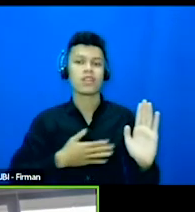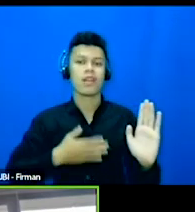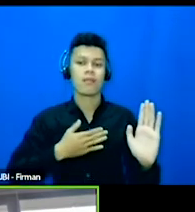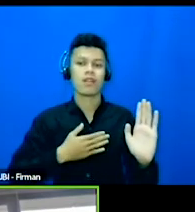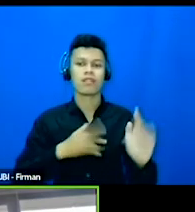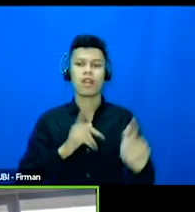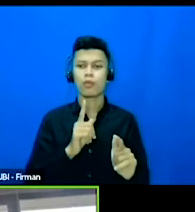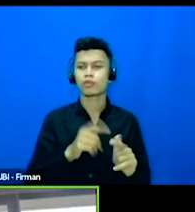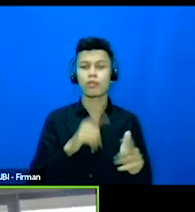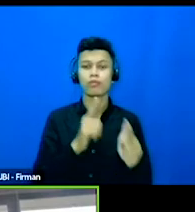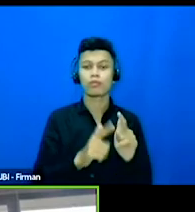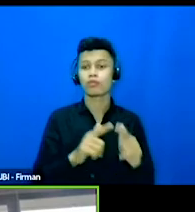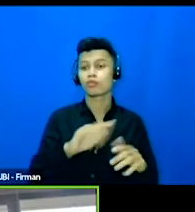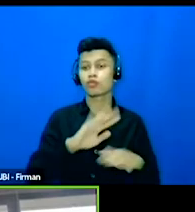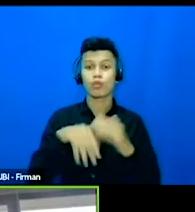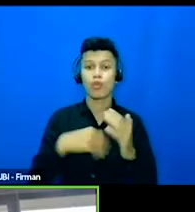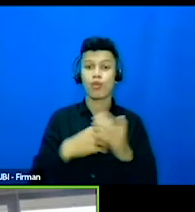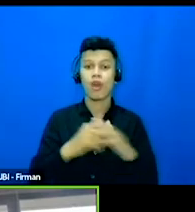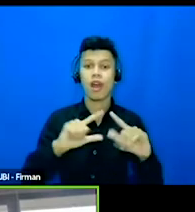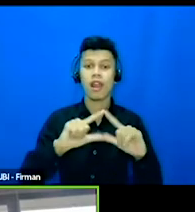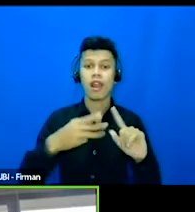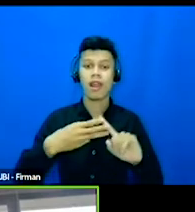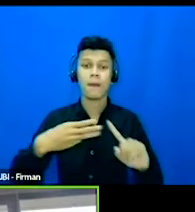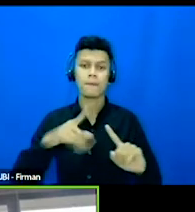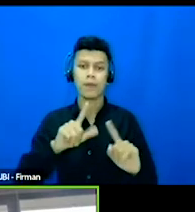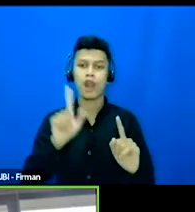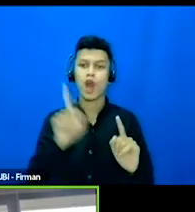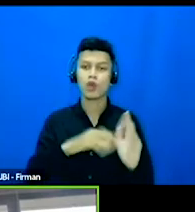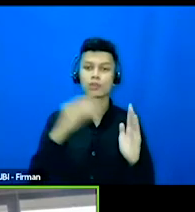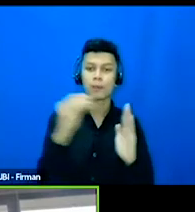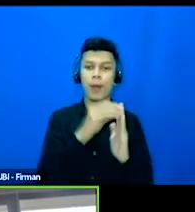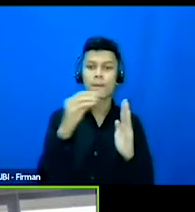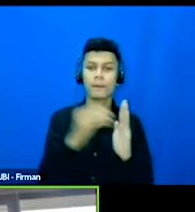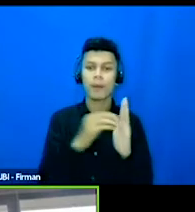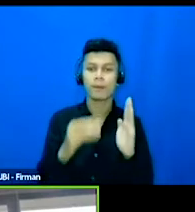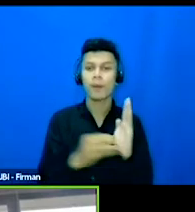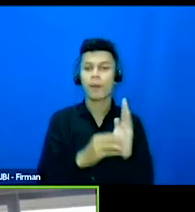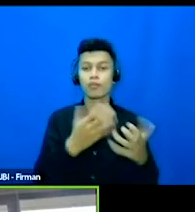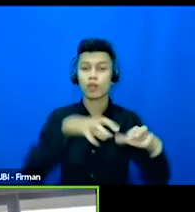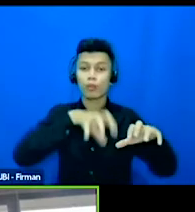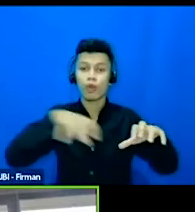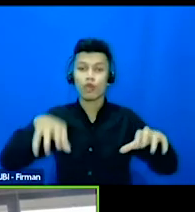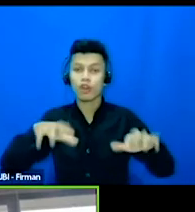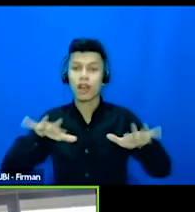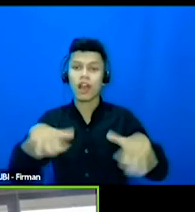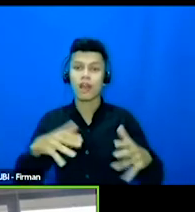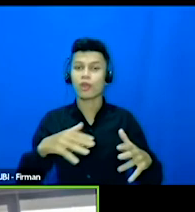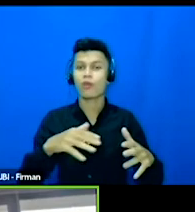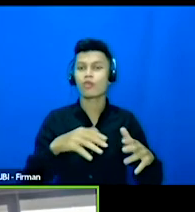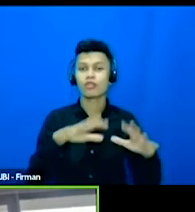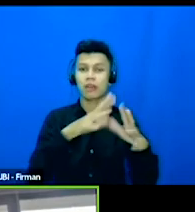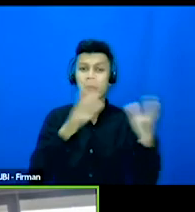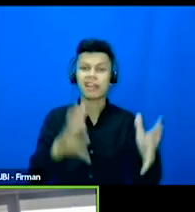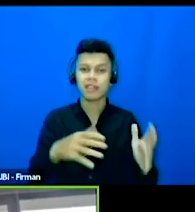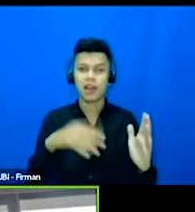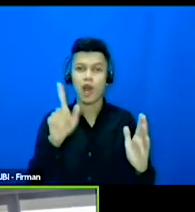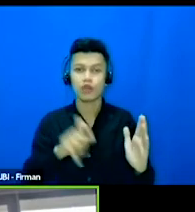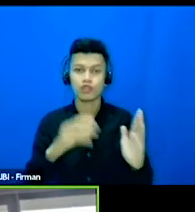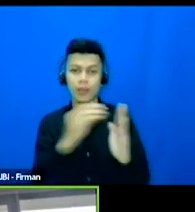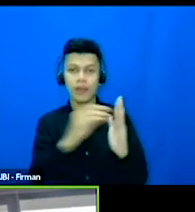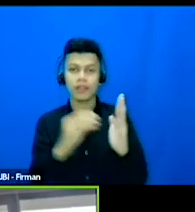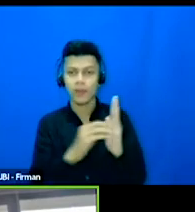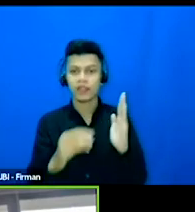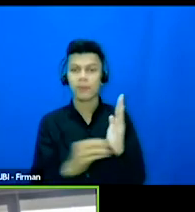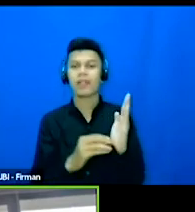musbi oleh Bro harus yang kaya kepada baik itu produk maupun bungkusnya gitu nah itu yang mungkin